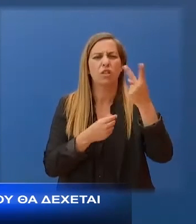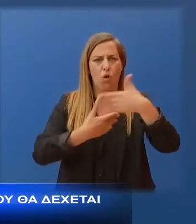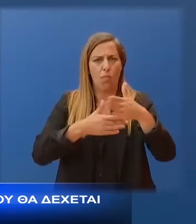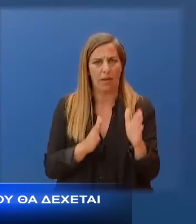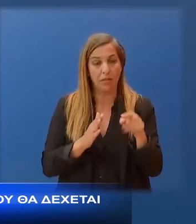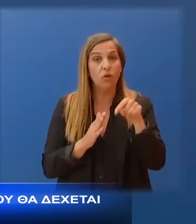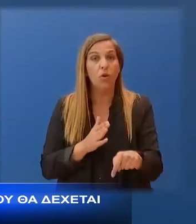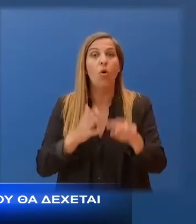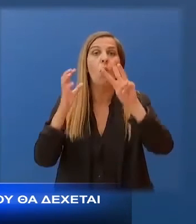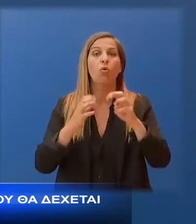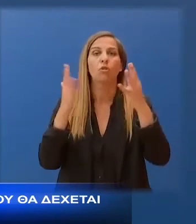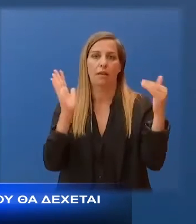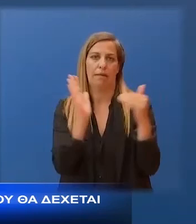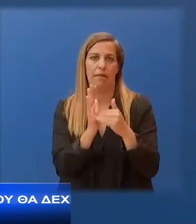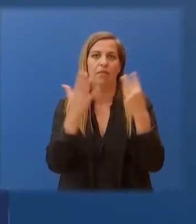σε